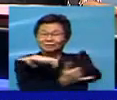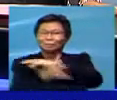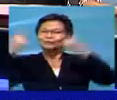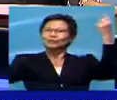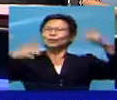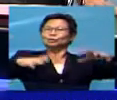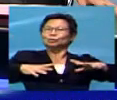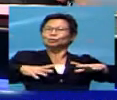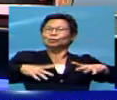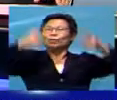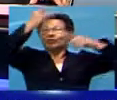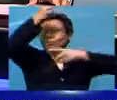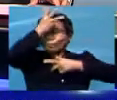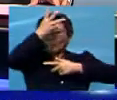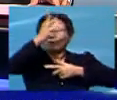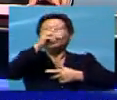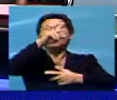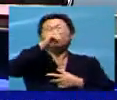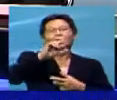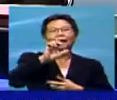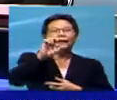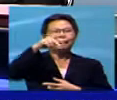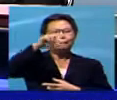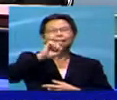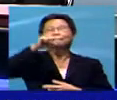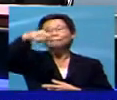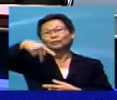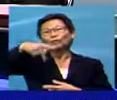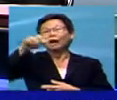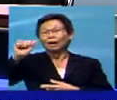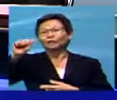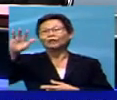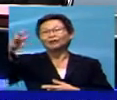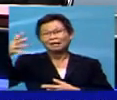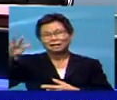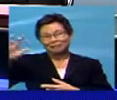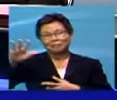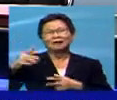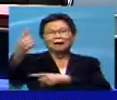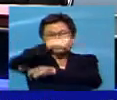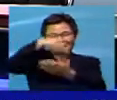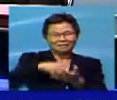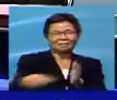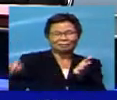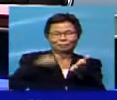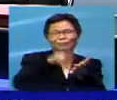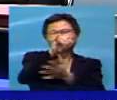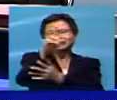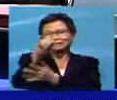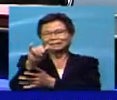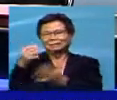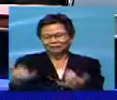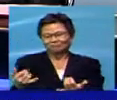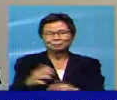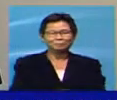sempena cuti pertabalan yang di-Pertuan Agong ke-15 Sultan Muhammad ke-5 hari ini. Laporan wartawan Siti Aisyah Cik P.